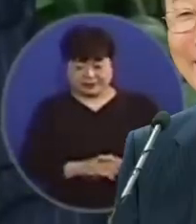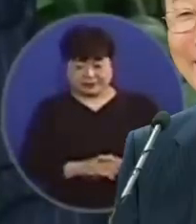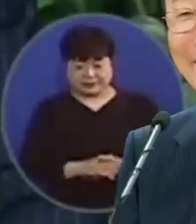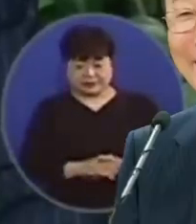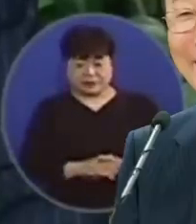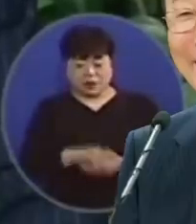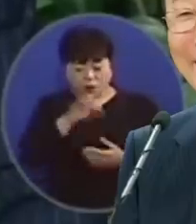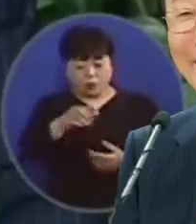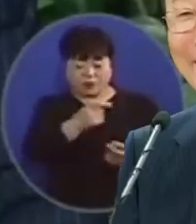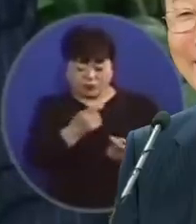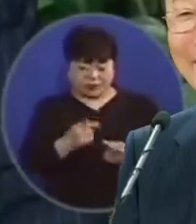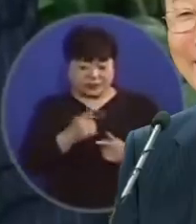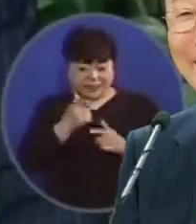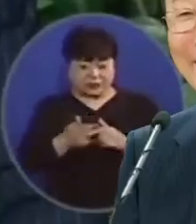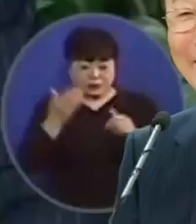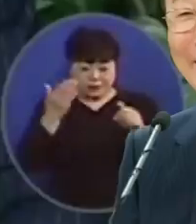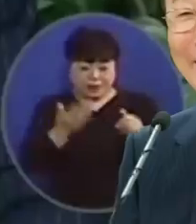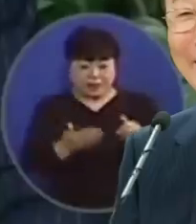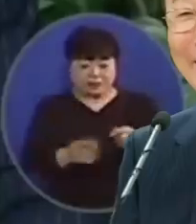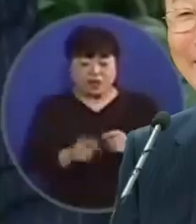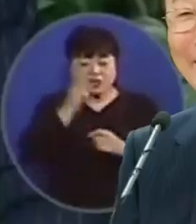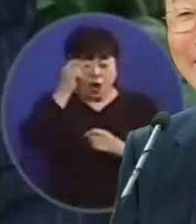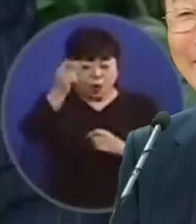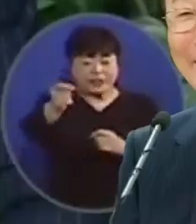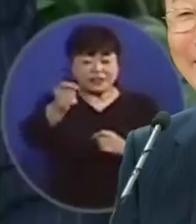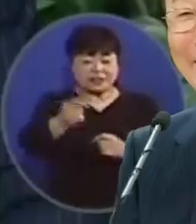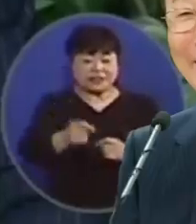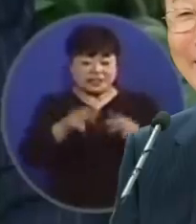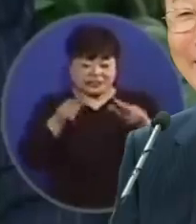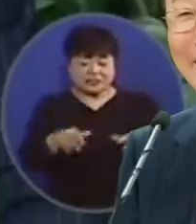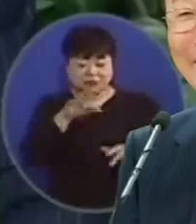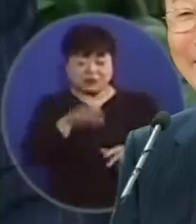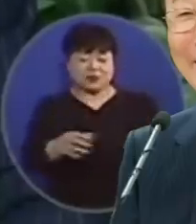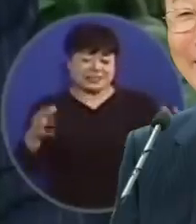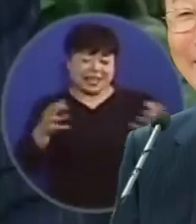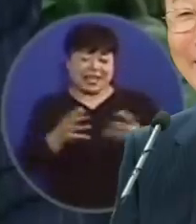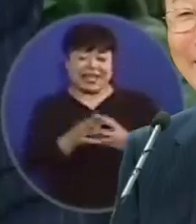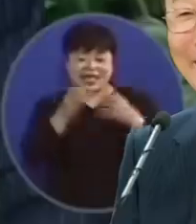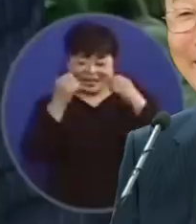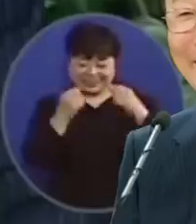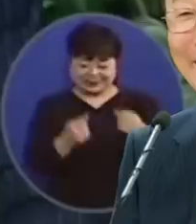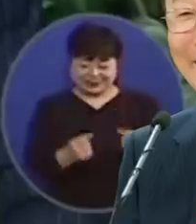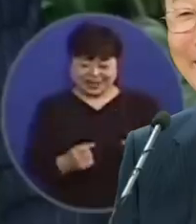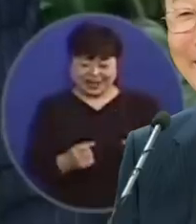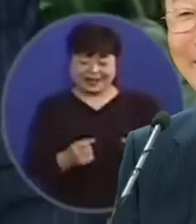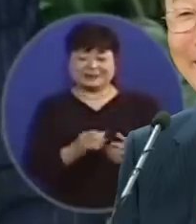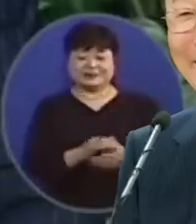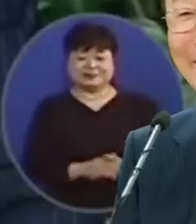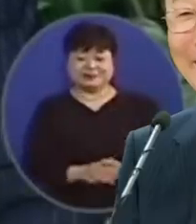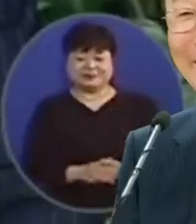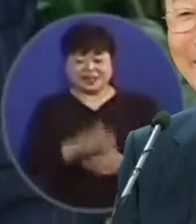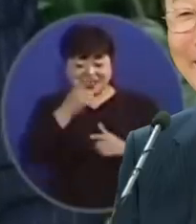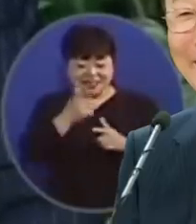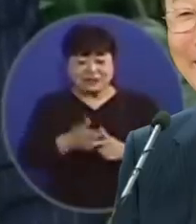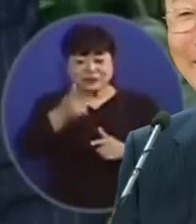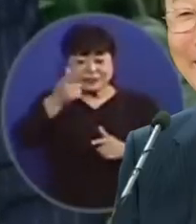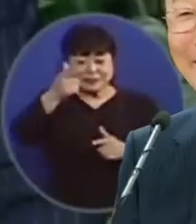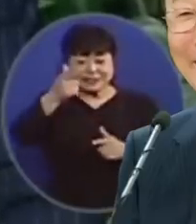공간인 것입니다. 예수님은 영원히 지금 이 자리에 계세요. 그리고